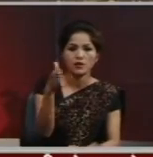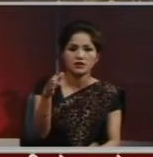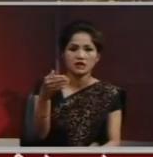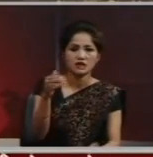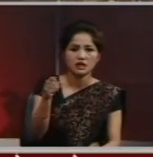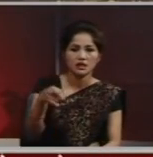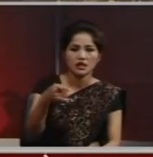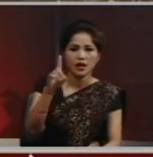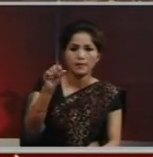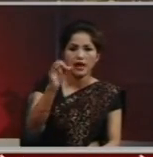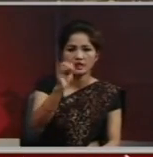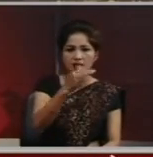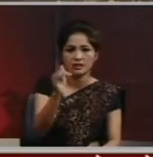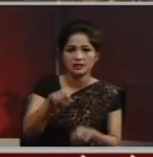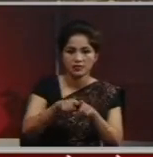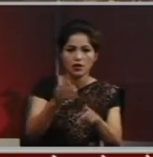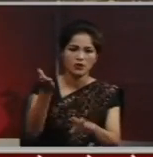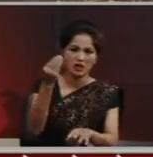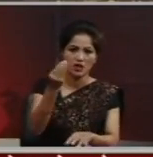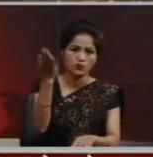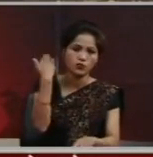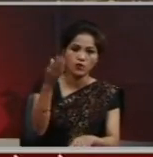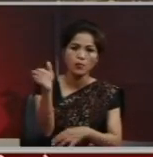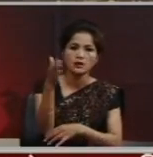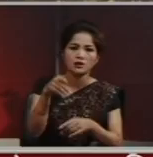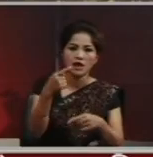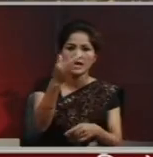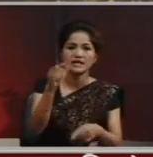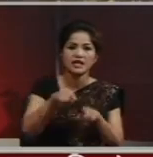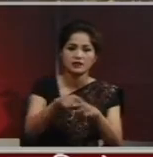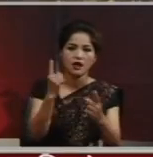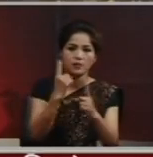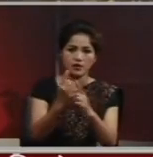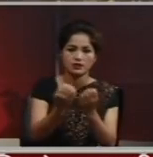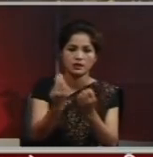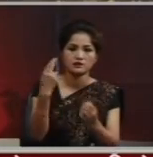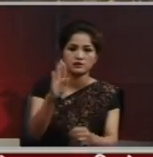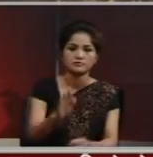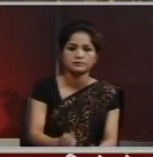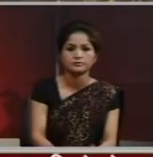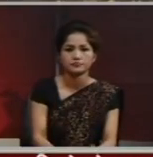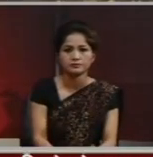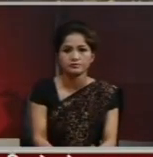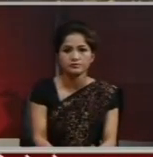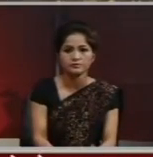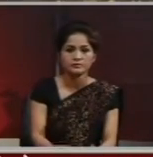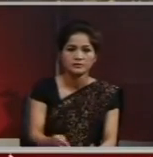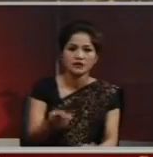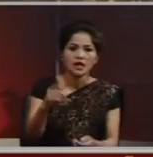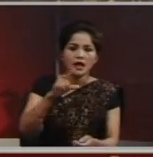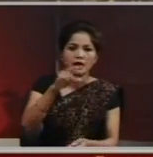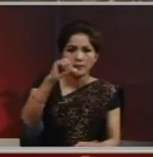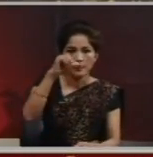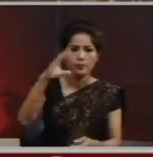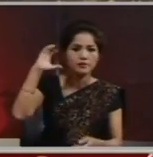कोन्सेटा फेरिबान्तीसहित केही पूर्व मन्त्री र नेतासँग पनि भेटवार्ता गरेका छन्। गैर आवासीय